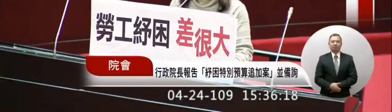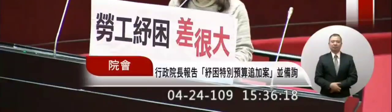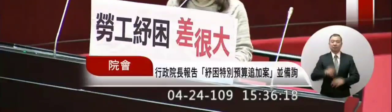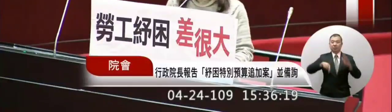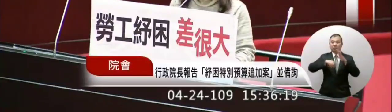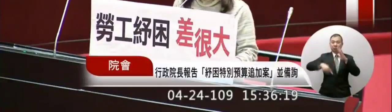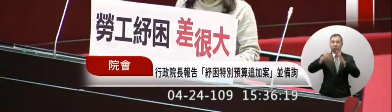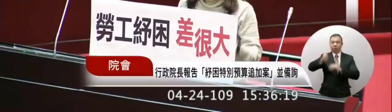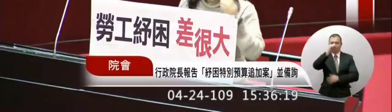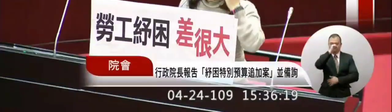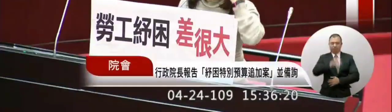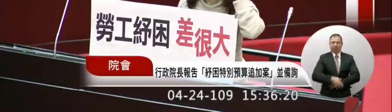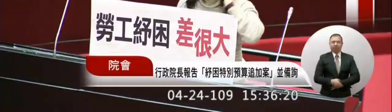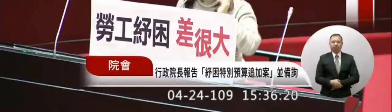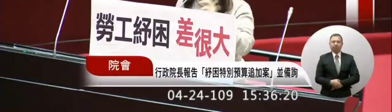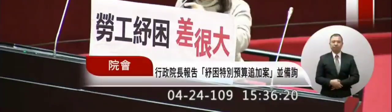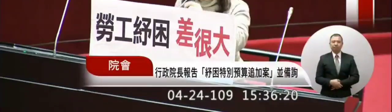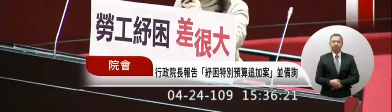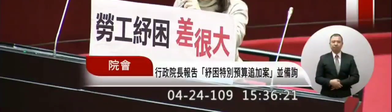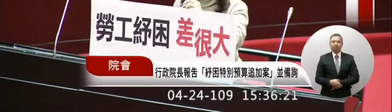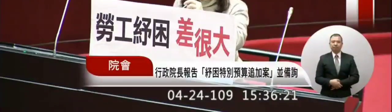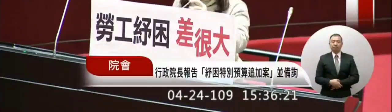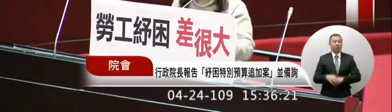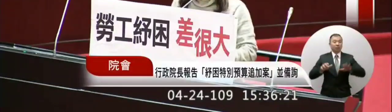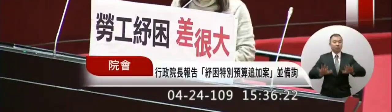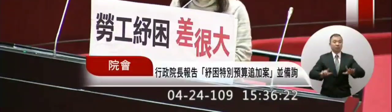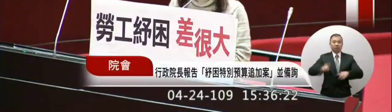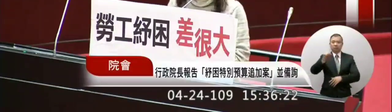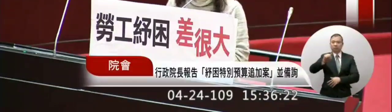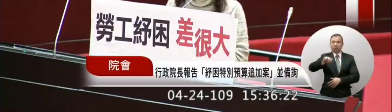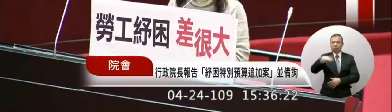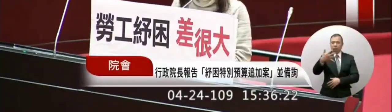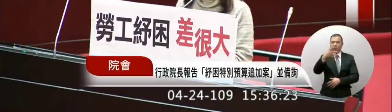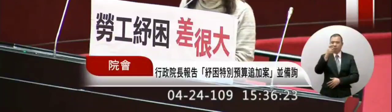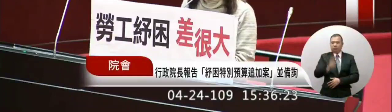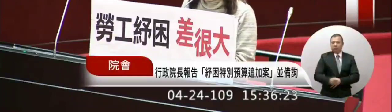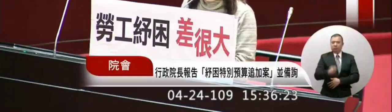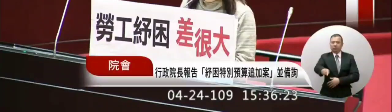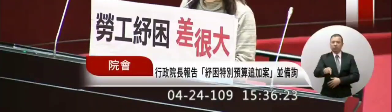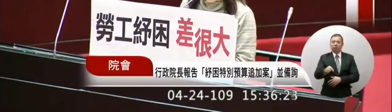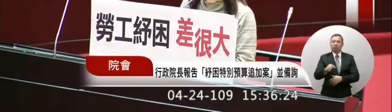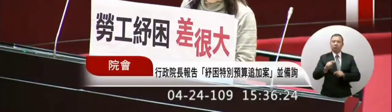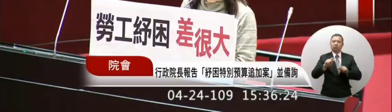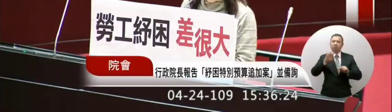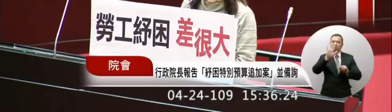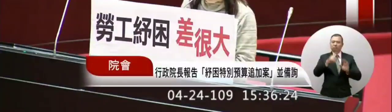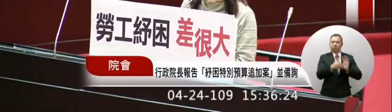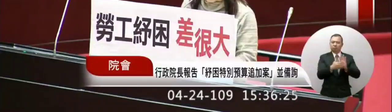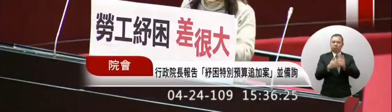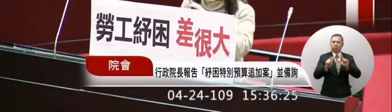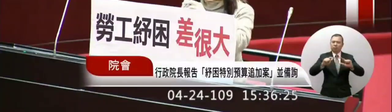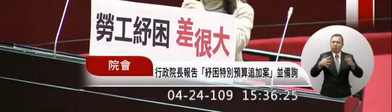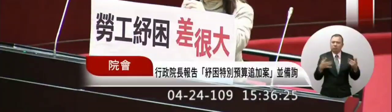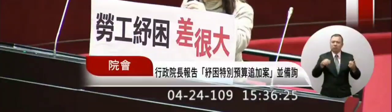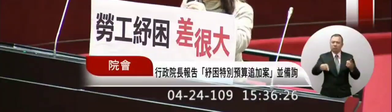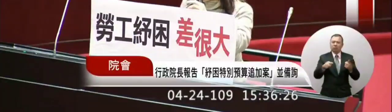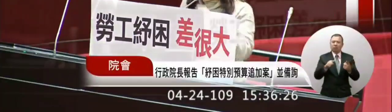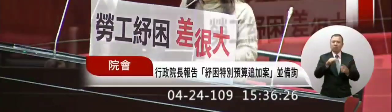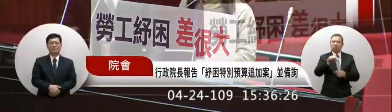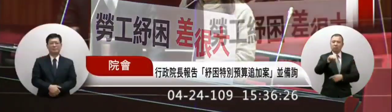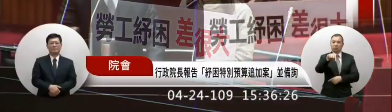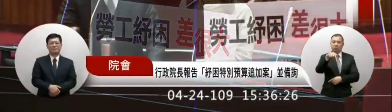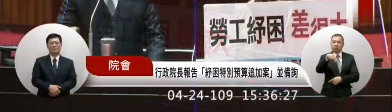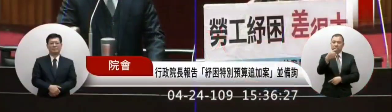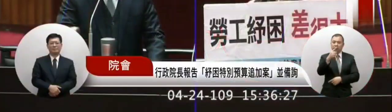院长好。 委员你好。 这次的1500亿的纾困预算，房市大概是占164亿多，将近